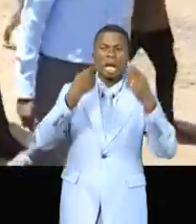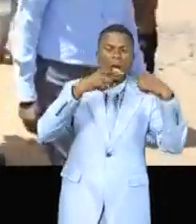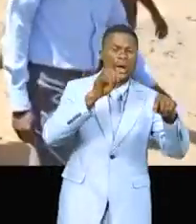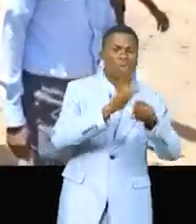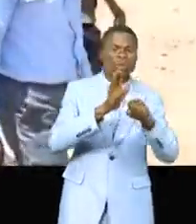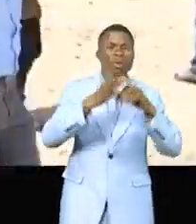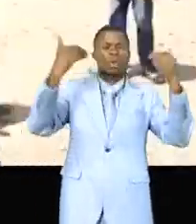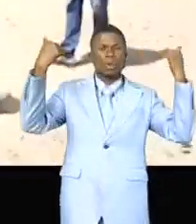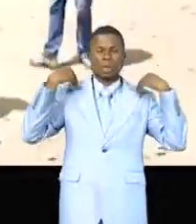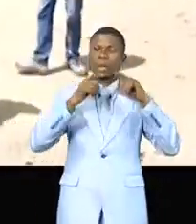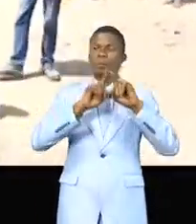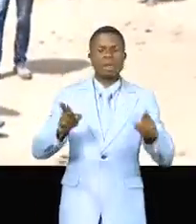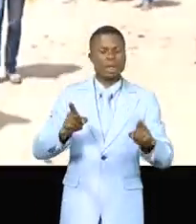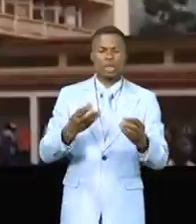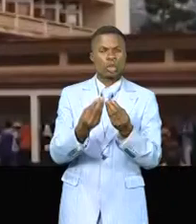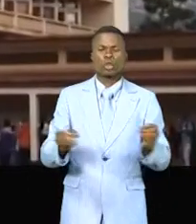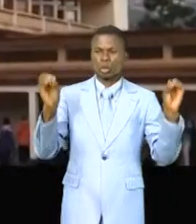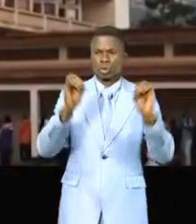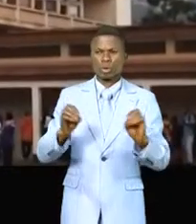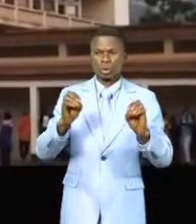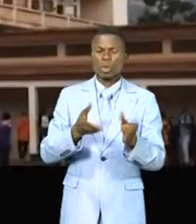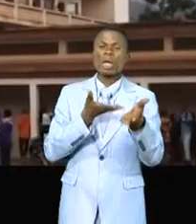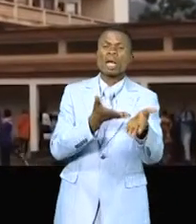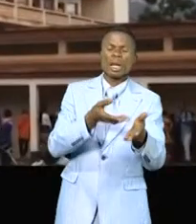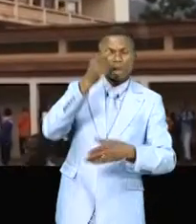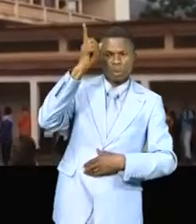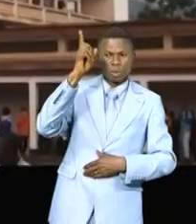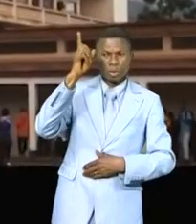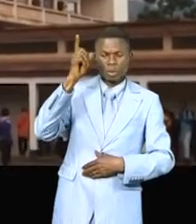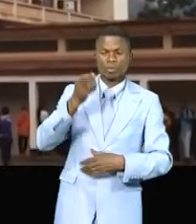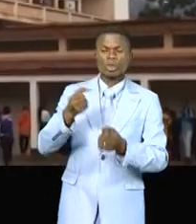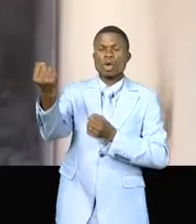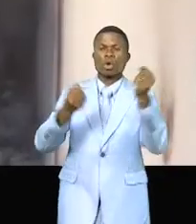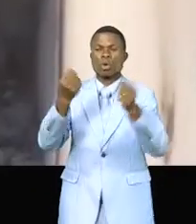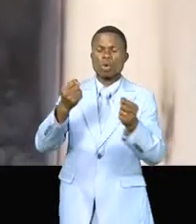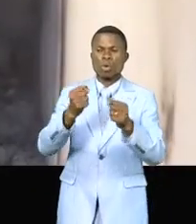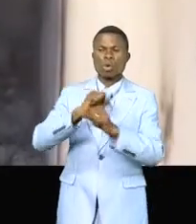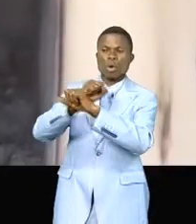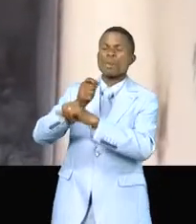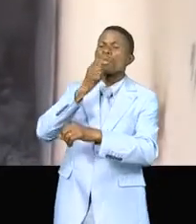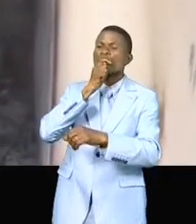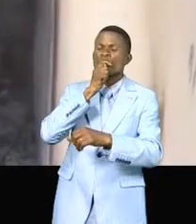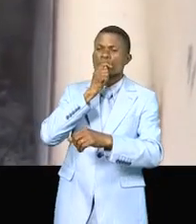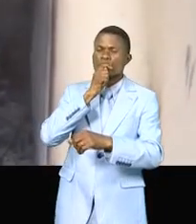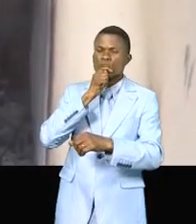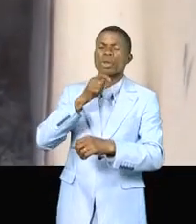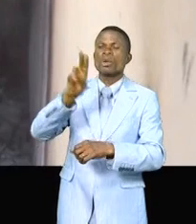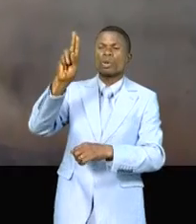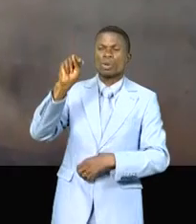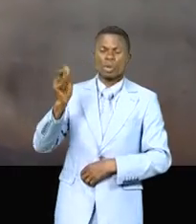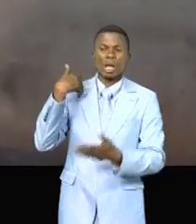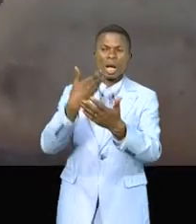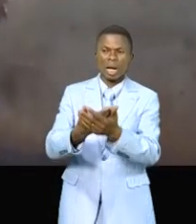différentes autorités, mais en vain. Le premier secours a été du camion anti-incendie de la MONUSCO, arrivé sur le lieu du